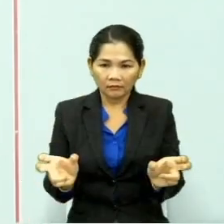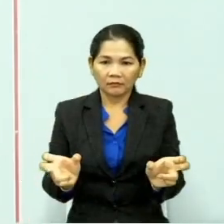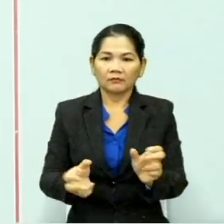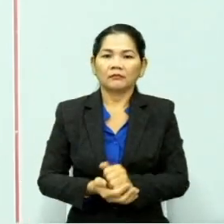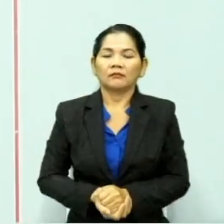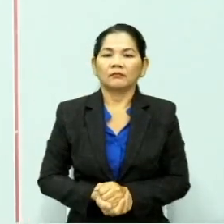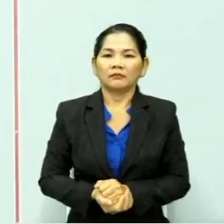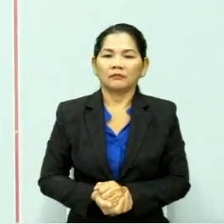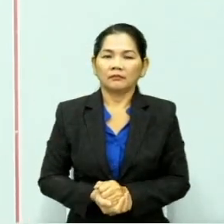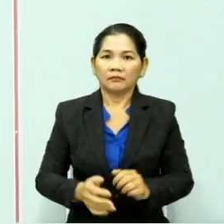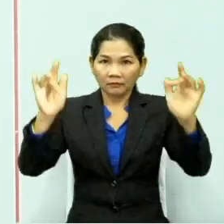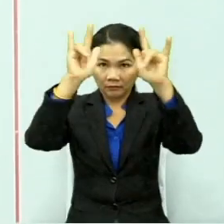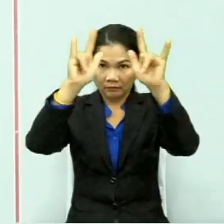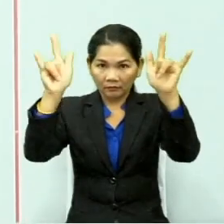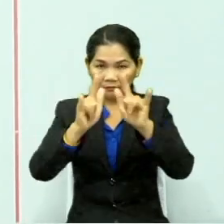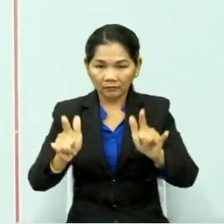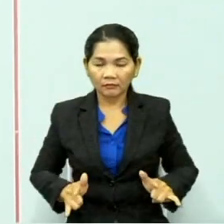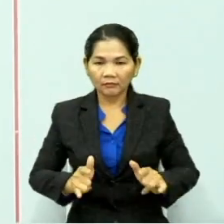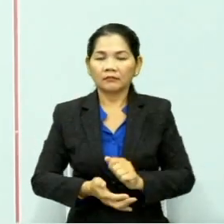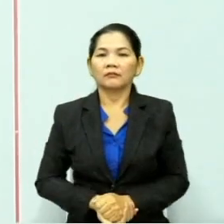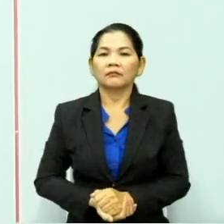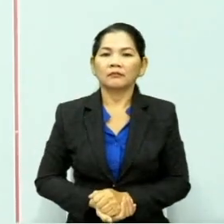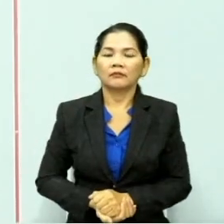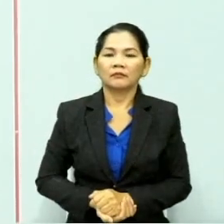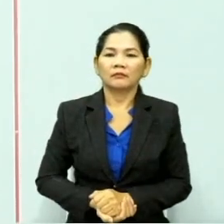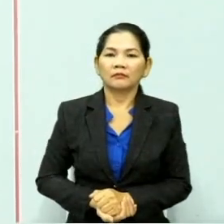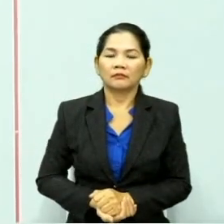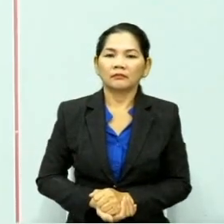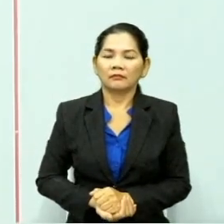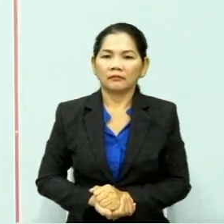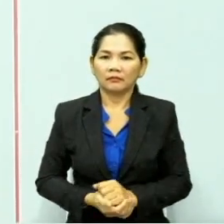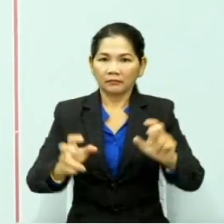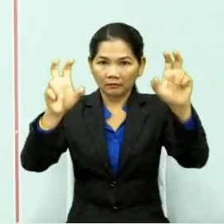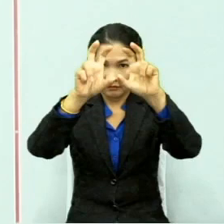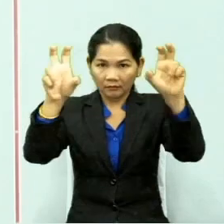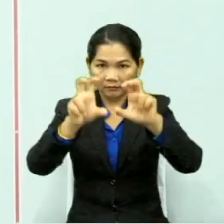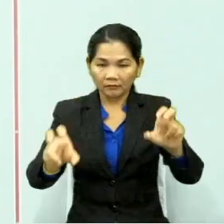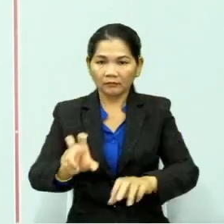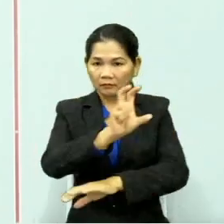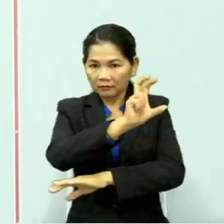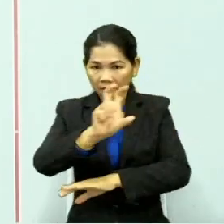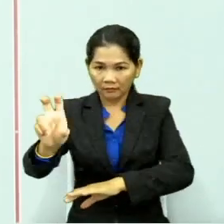bà xây trăm krong mê bon pro